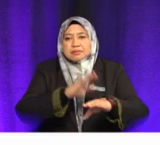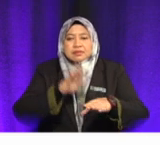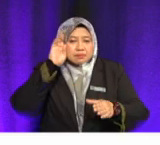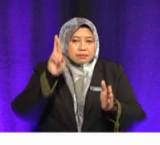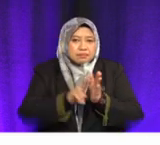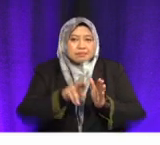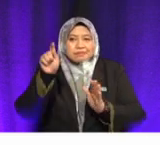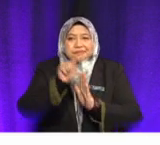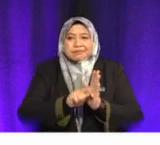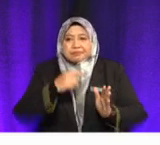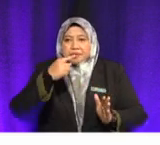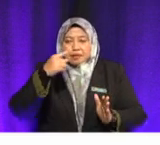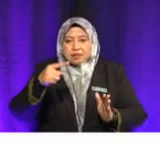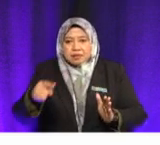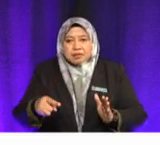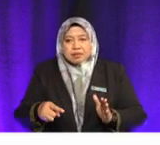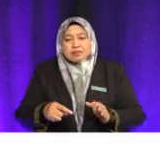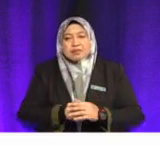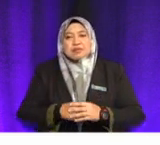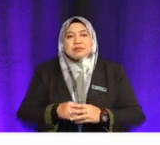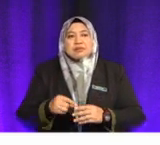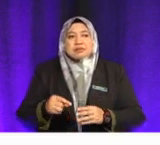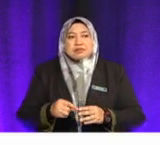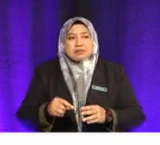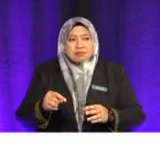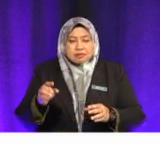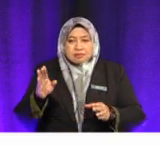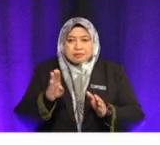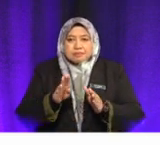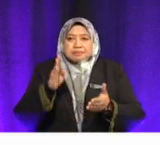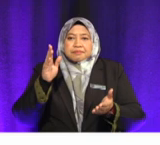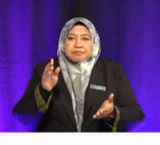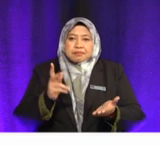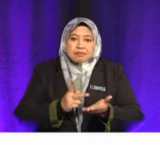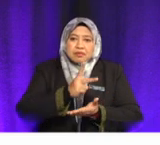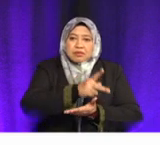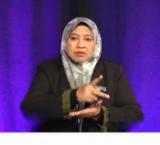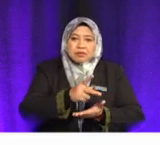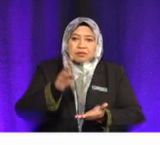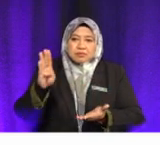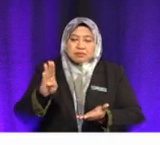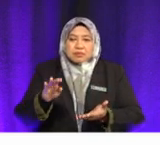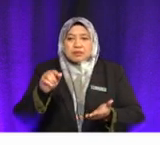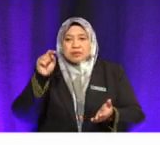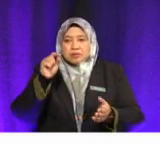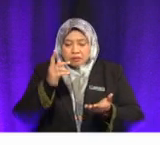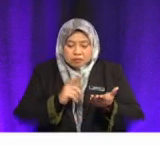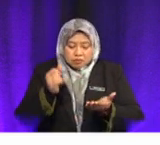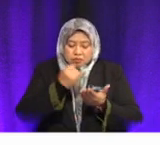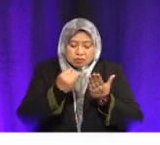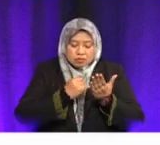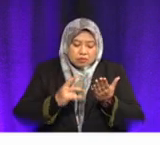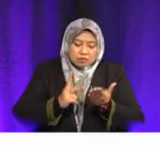RX sama dengan XN dan juga B loket location sebagai titik w dengan keadaan